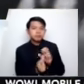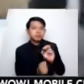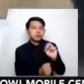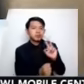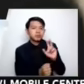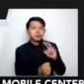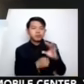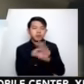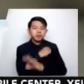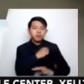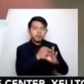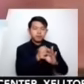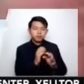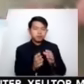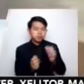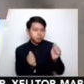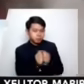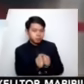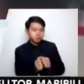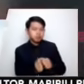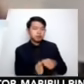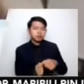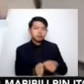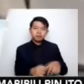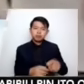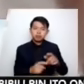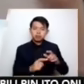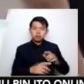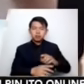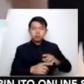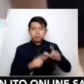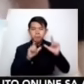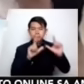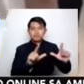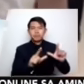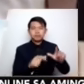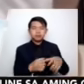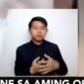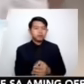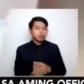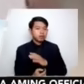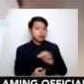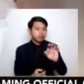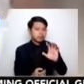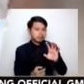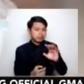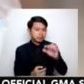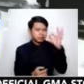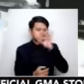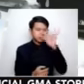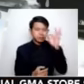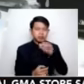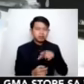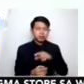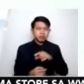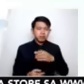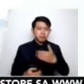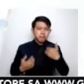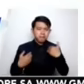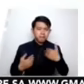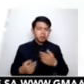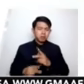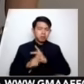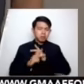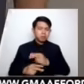isang blacklisted sa immigration. Gayun din ang 9 na Pinoy na pawang mga bodyguard, driver at staff na nahulihan